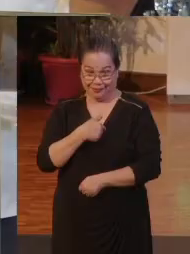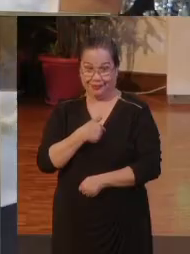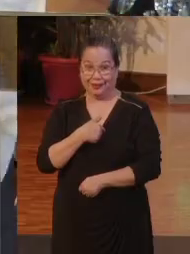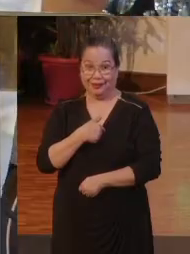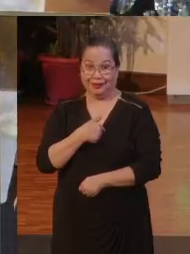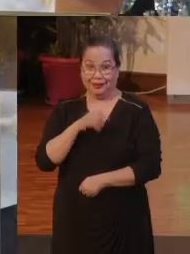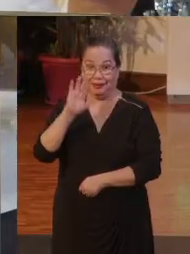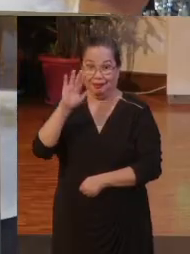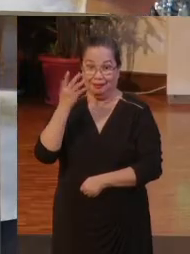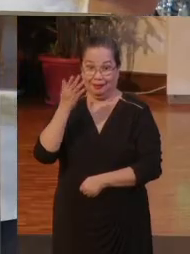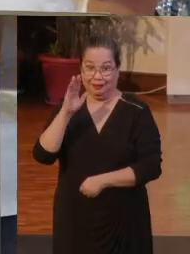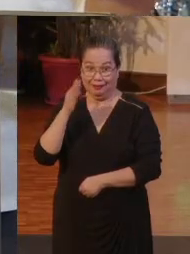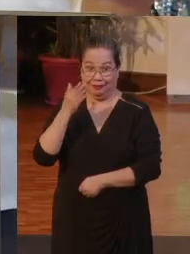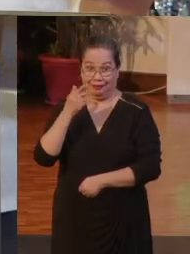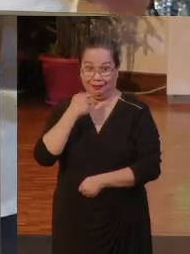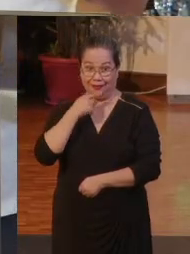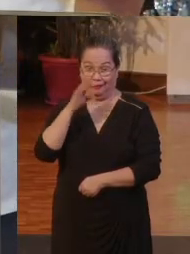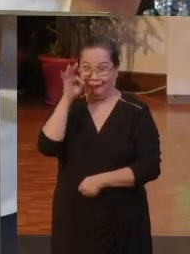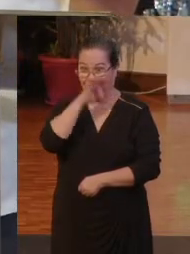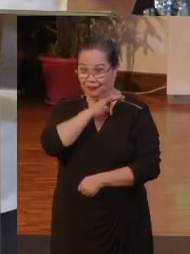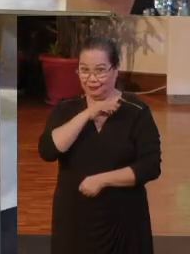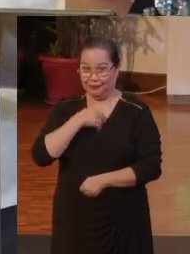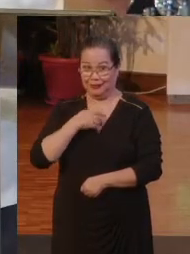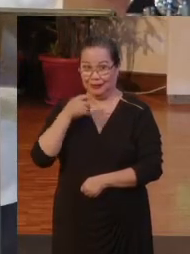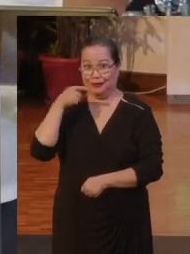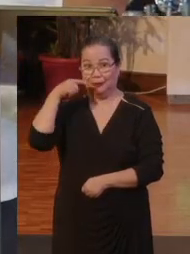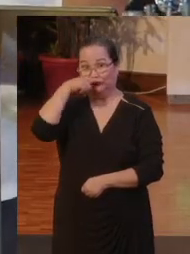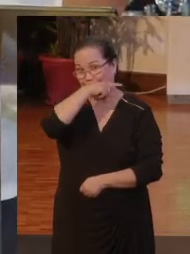hunyango, hungkag, balimbing.